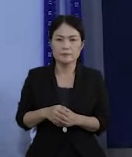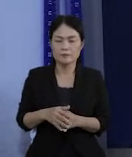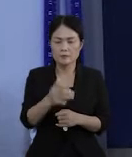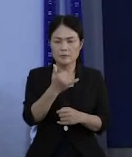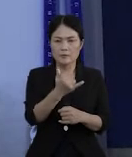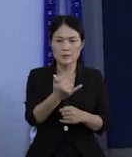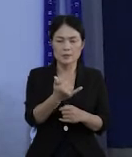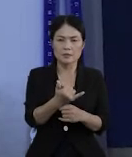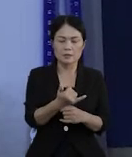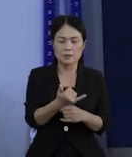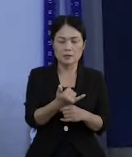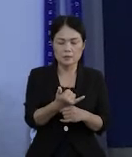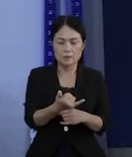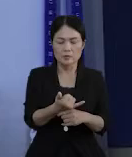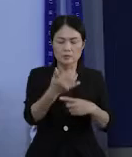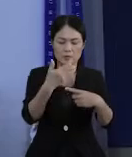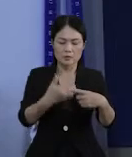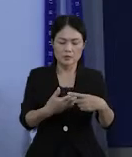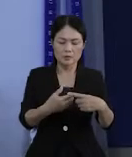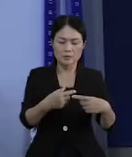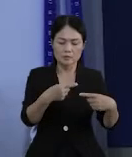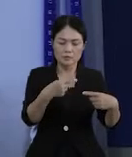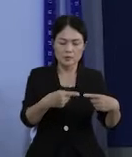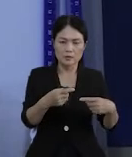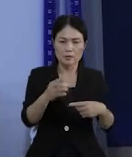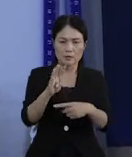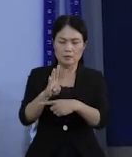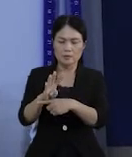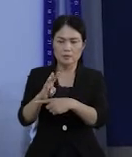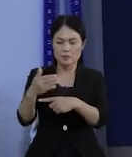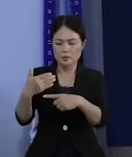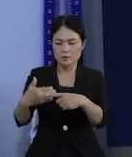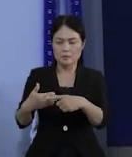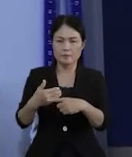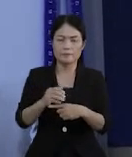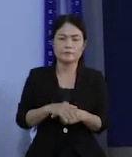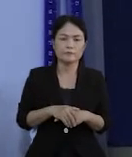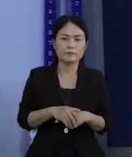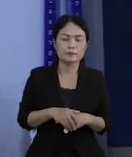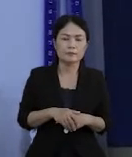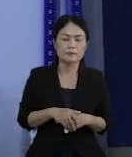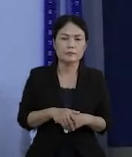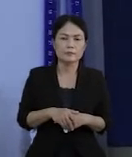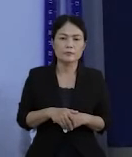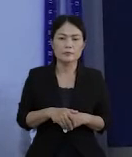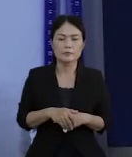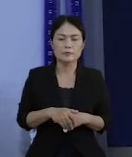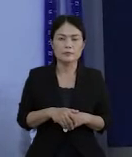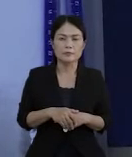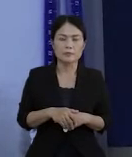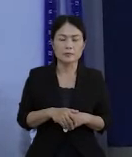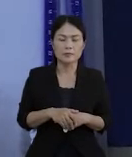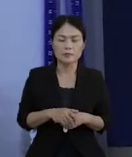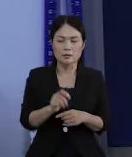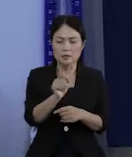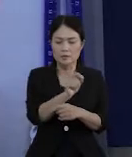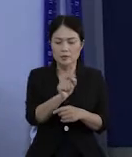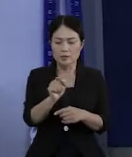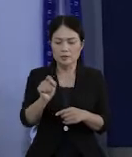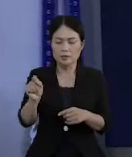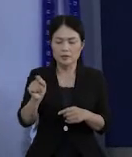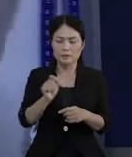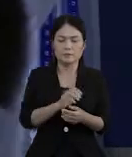bàm muối, phịa bàm bốn, đỏ, bốn, phịa bàm, bốn. Chà, chẳng dương đã rộ ba về mùi mốc.